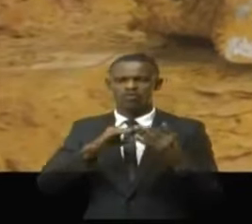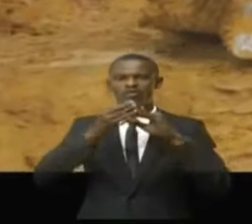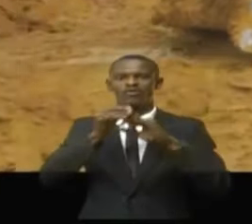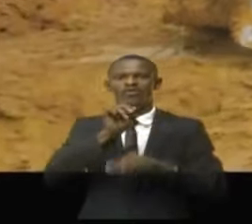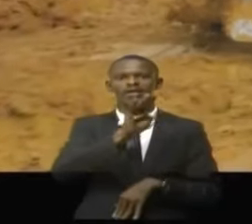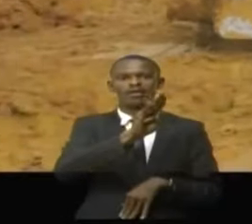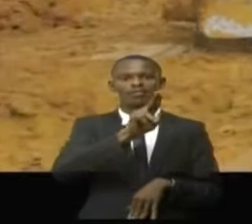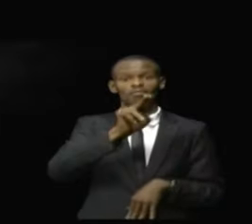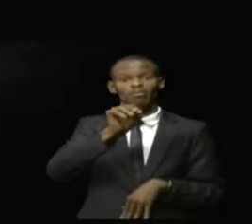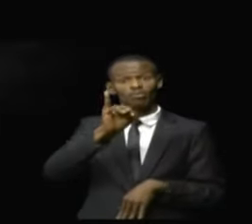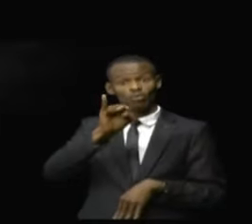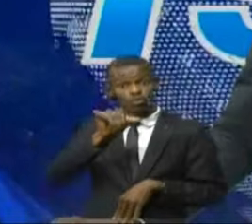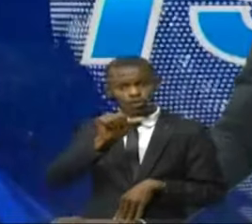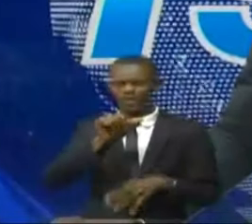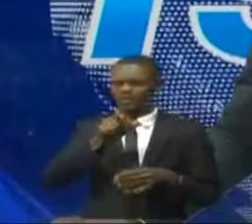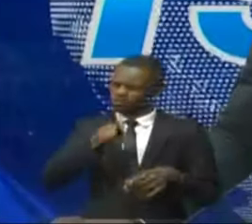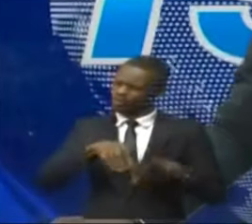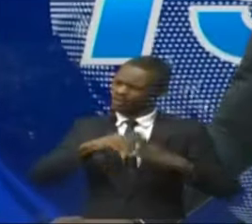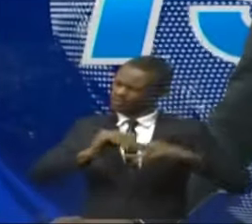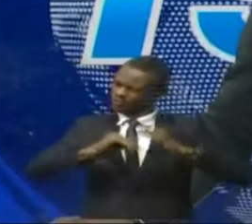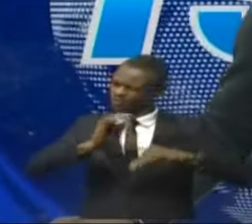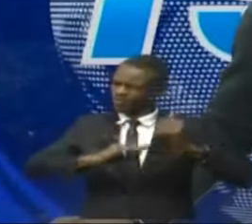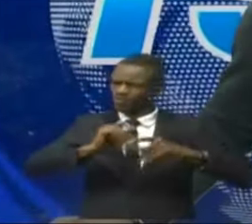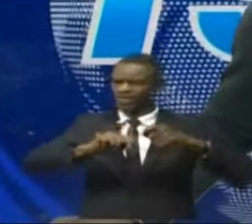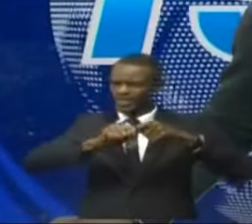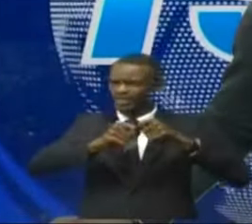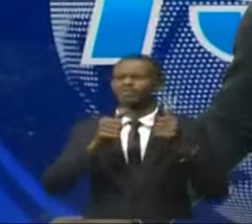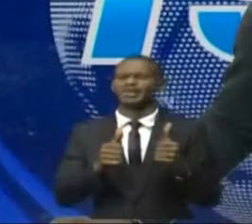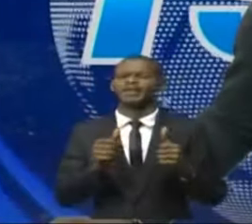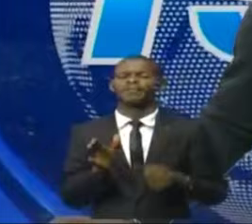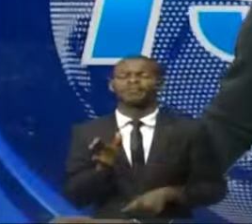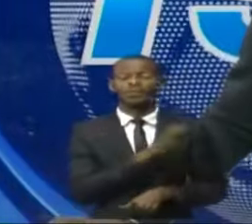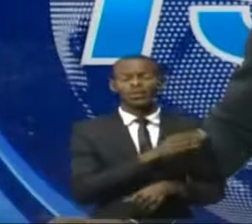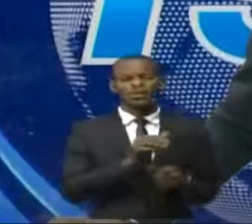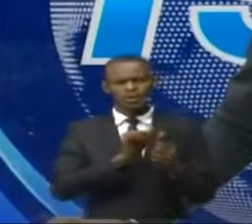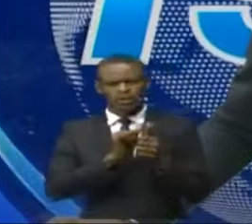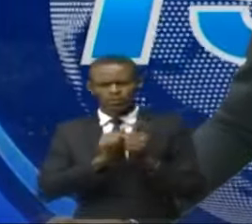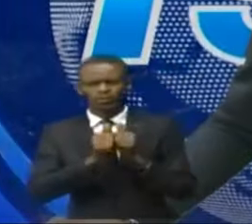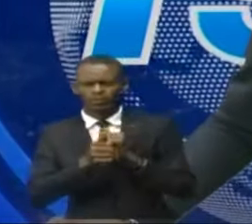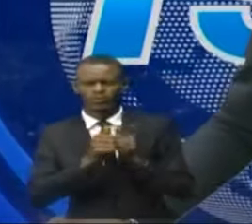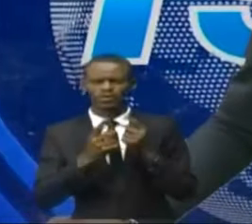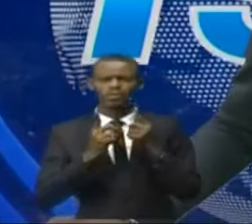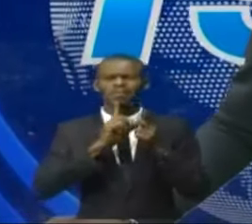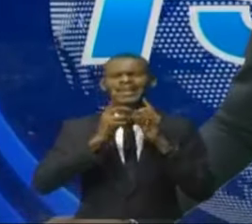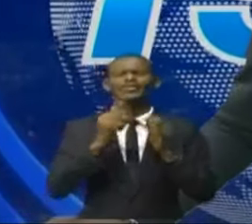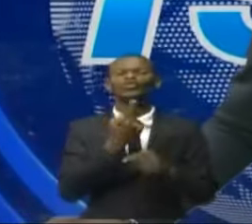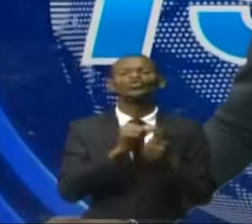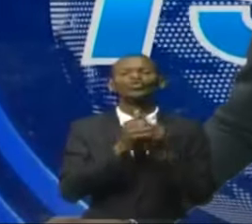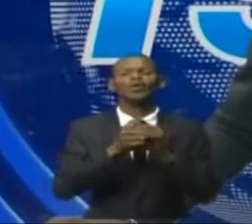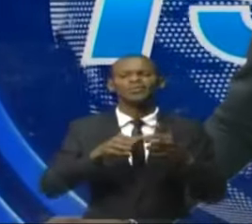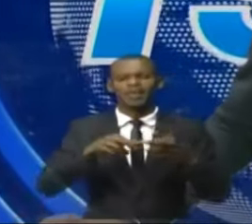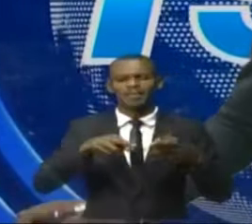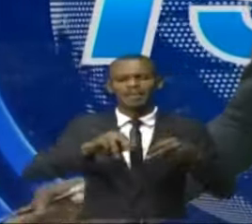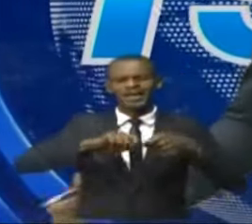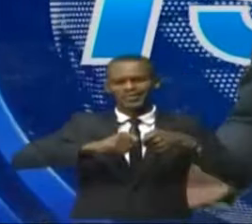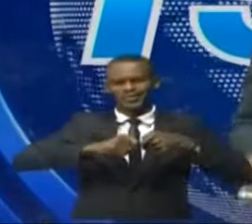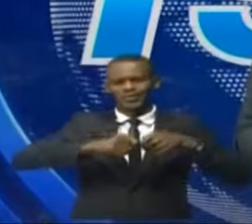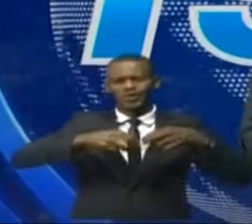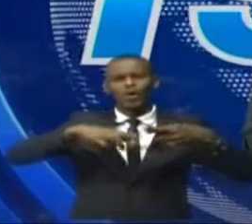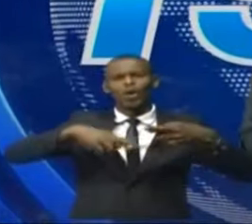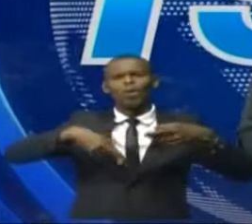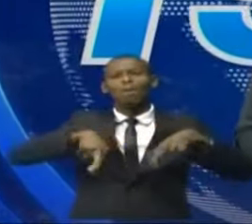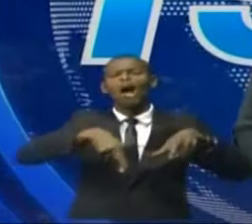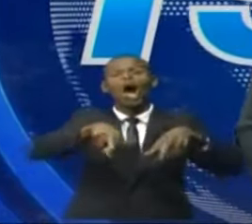sa réhabilitation. Parlons toujours réhabilitation, mais cette fois-ci dans le Lualaba, démarrage de travaux